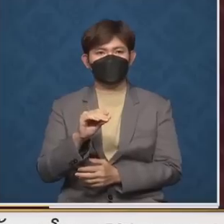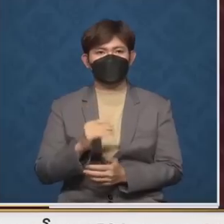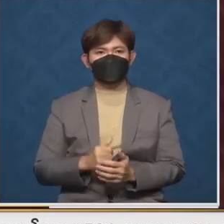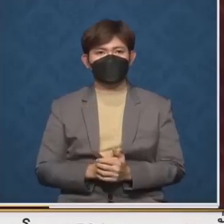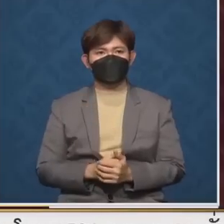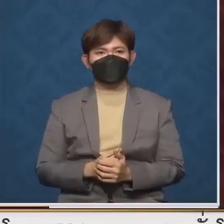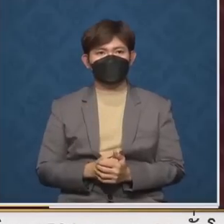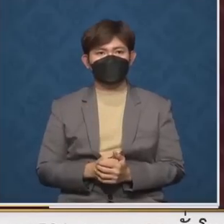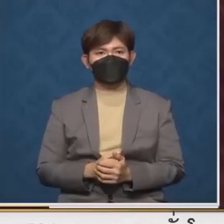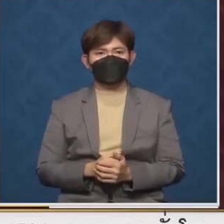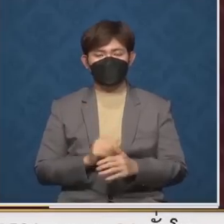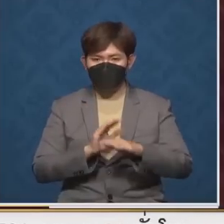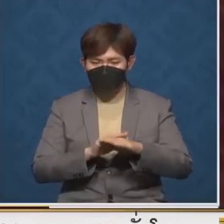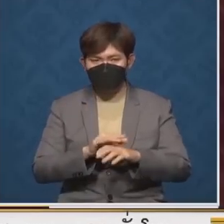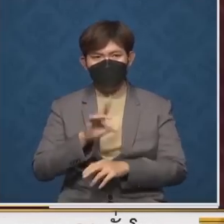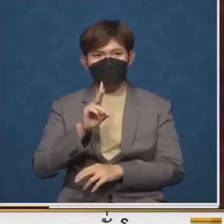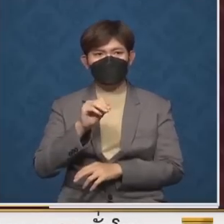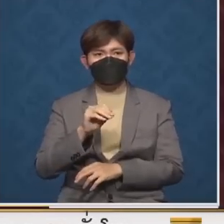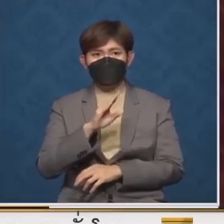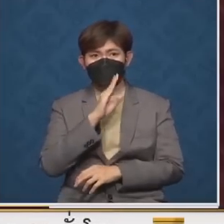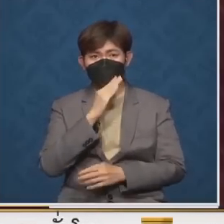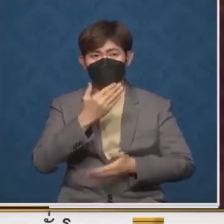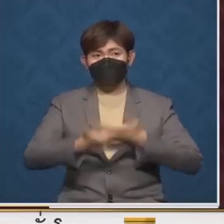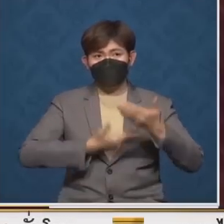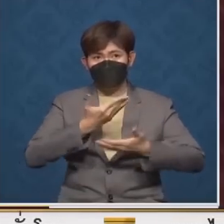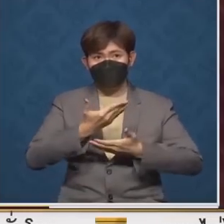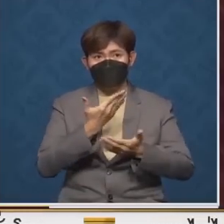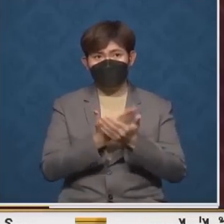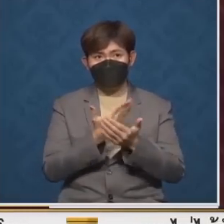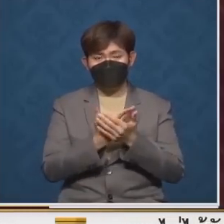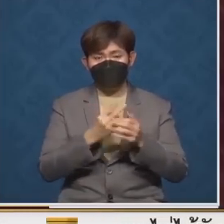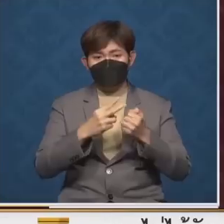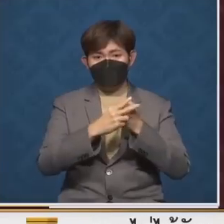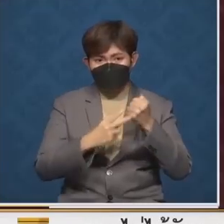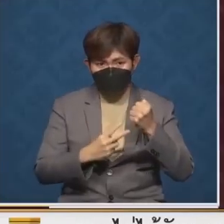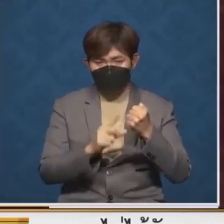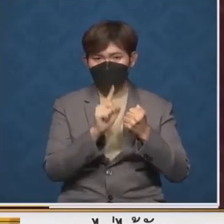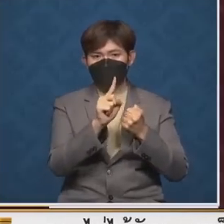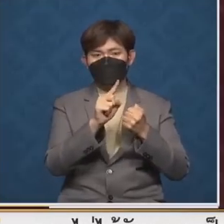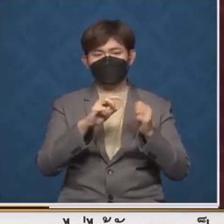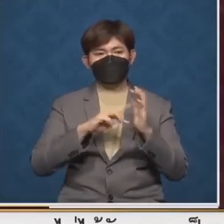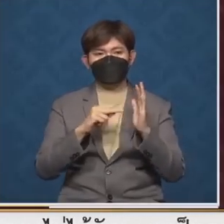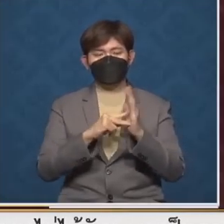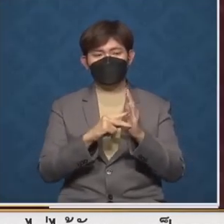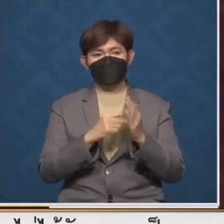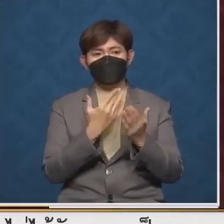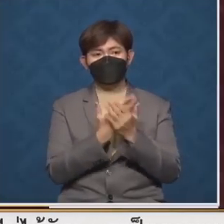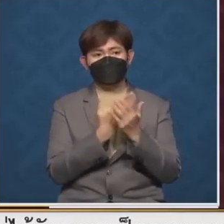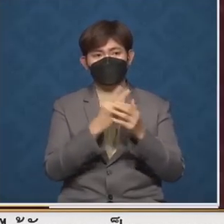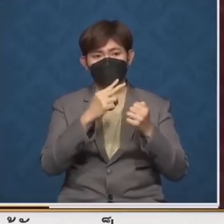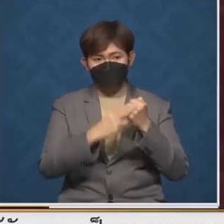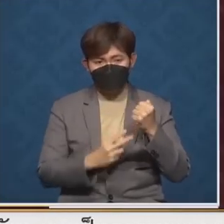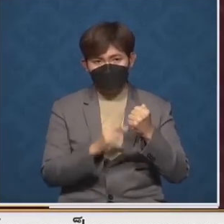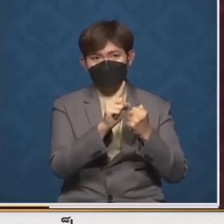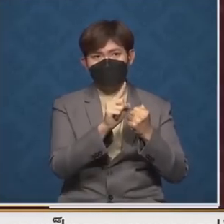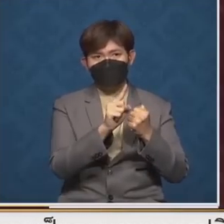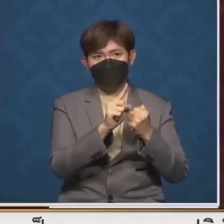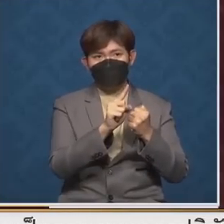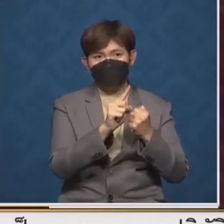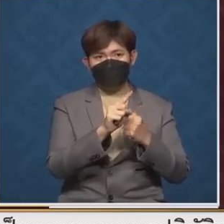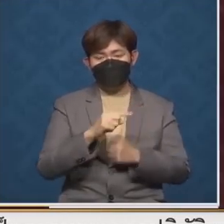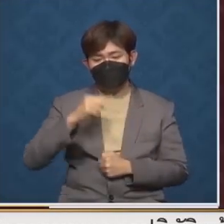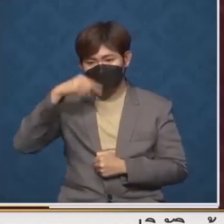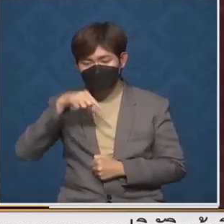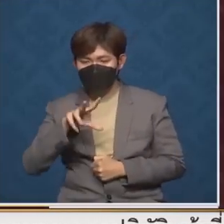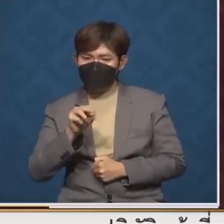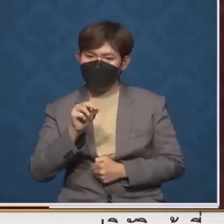ผมย้ำนะครบถ้าขายดอนลาร์สหรฐ1 ดอนลาร์ก็คอ1 บาทของเขาสัคณเงินเราอาจจะ 32